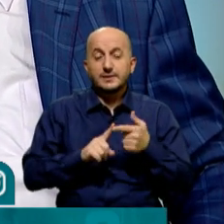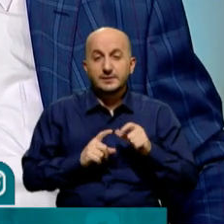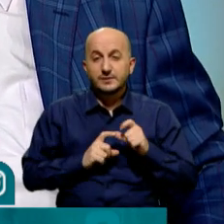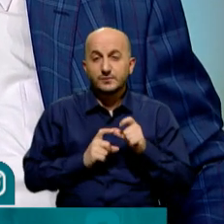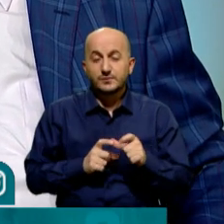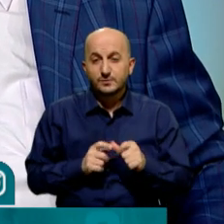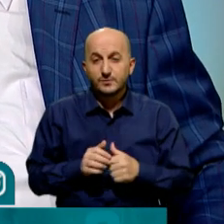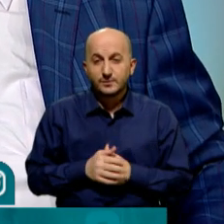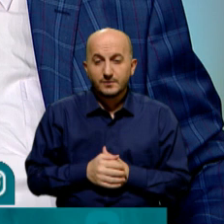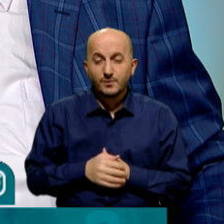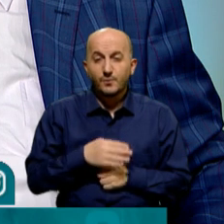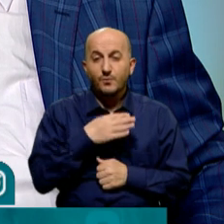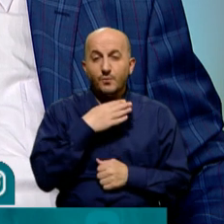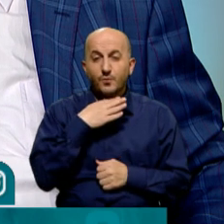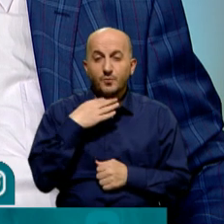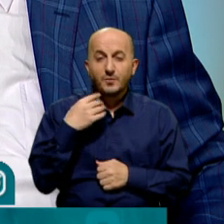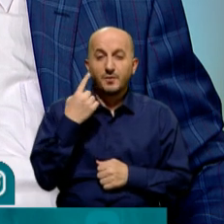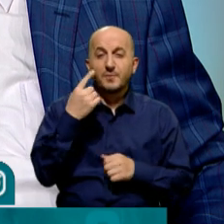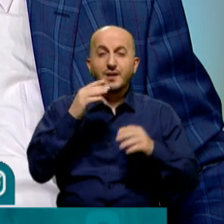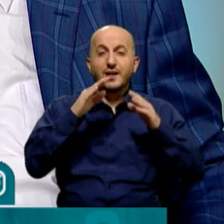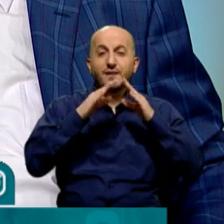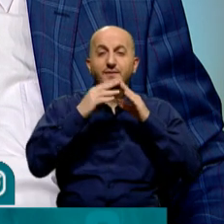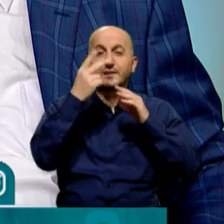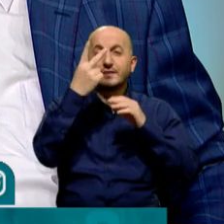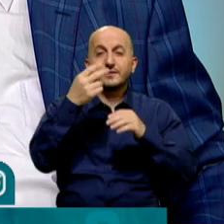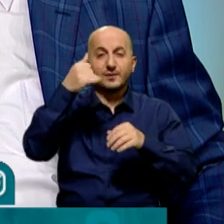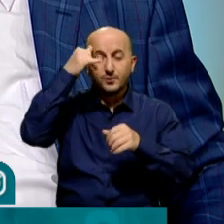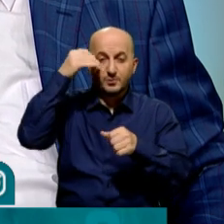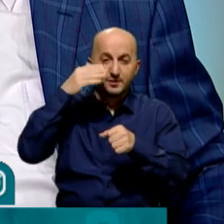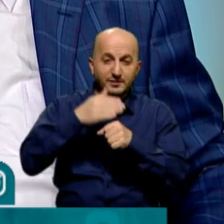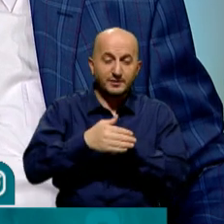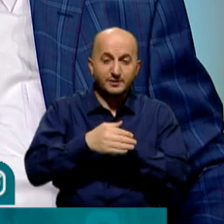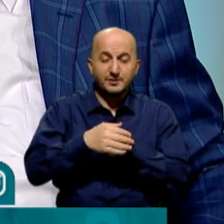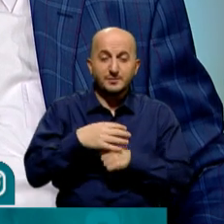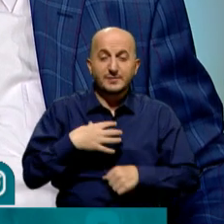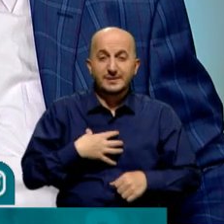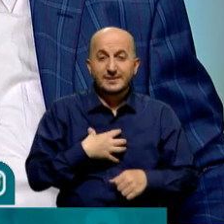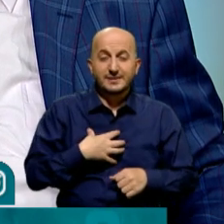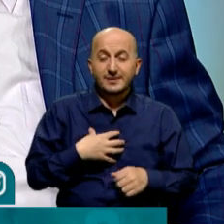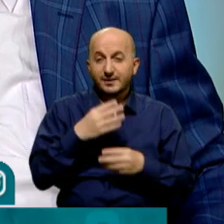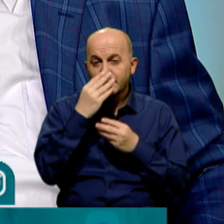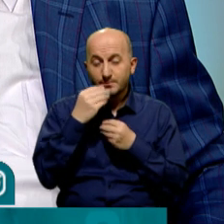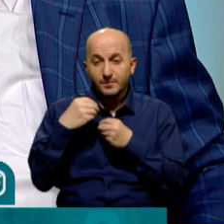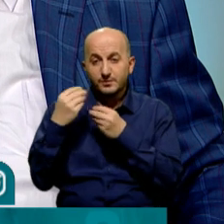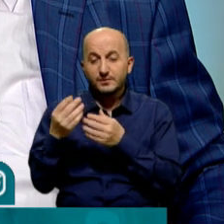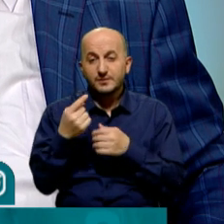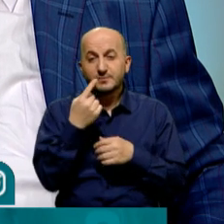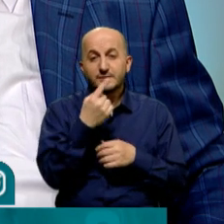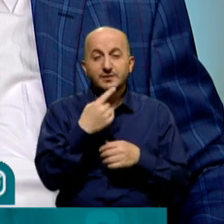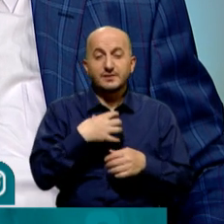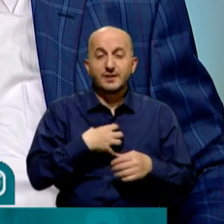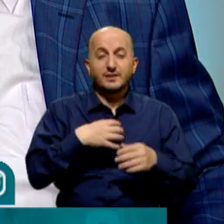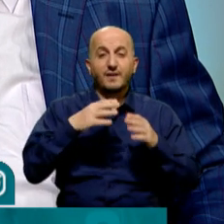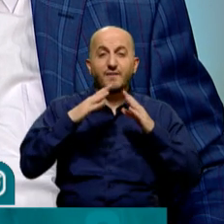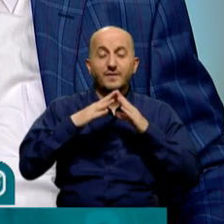İkincisi de kurban bir evde iki tane kurban kesiliyor. Birini mesela Diyanet'e bağışlıyoruz. Birini de kendi